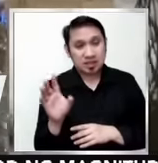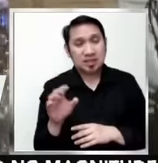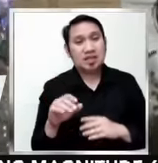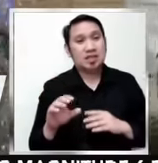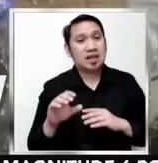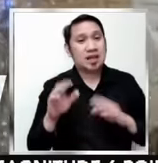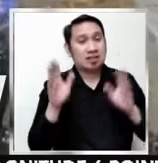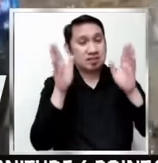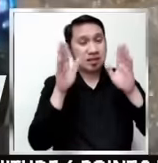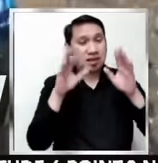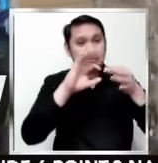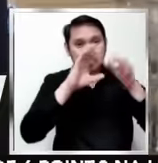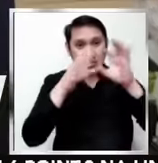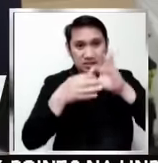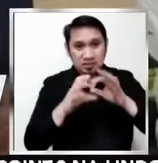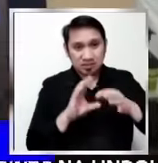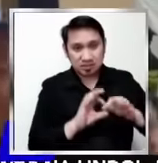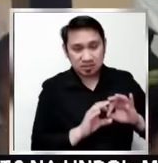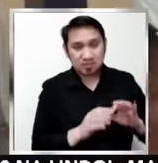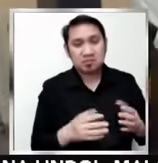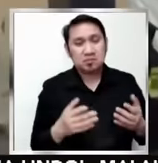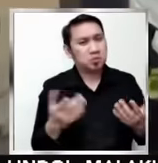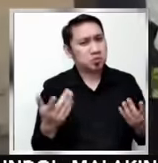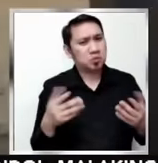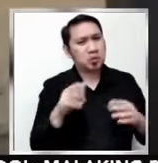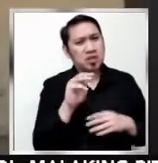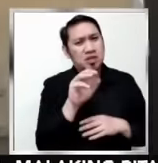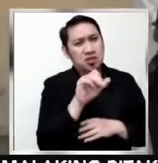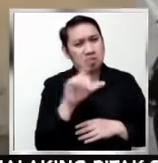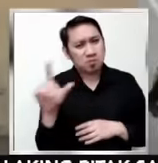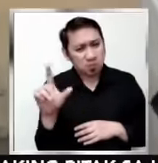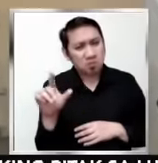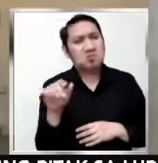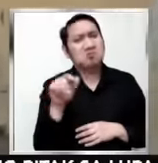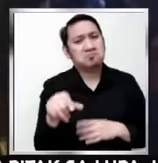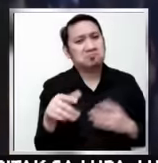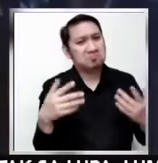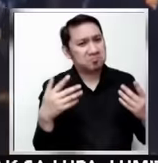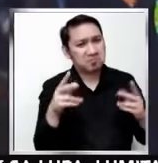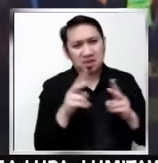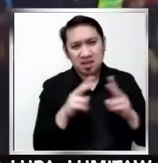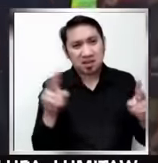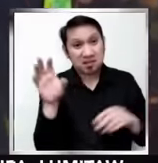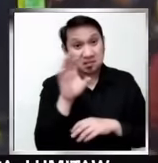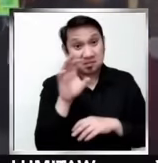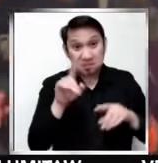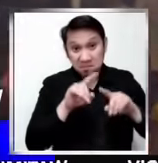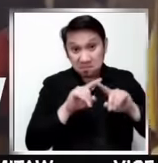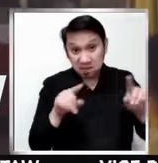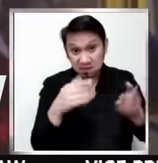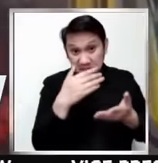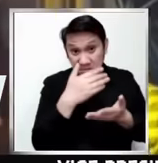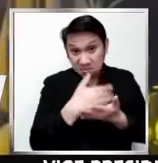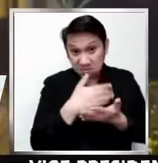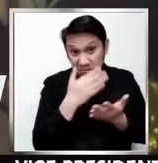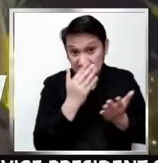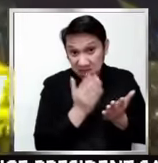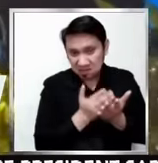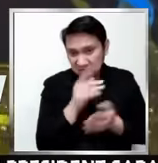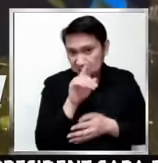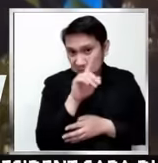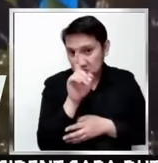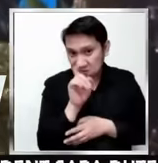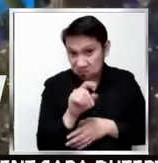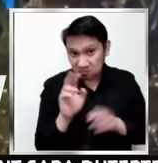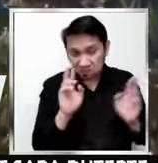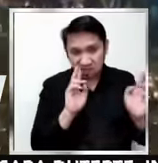Paskong Pasko na nga sa mga mall, pero ang bulsa ba ng marami, ready na sa pang Noche Buena? Huwag